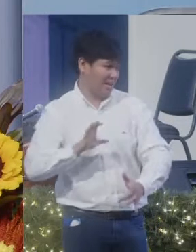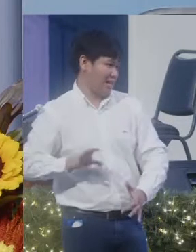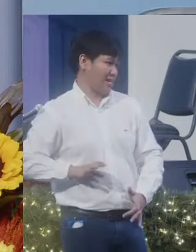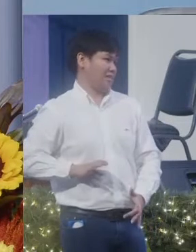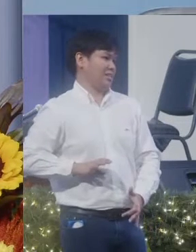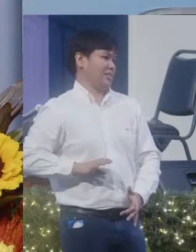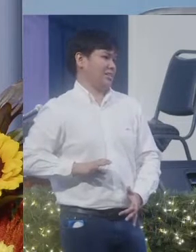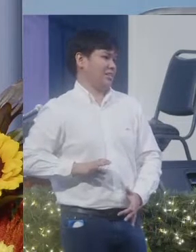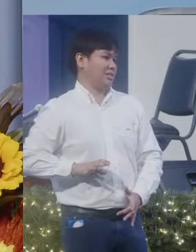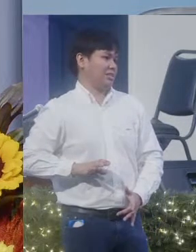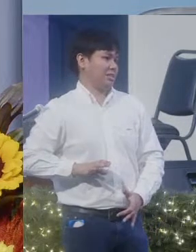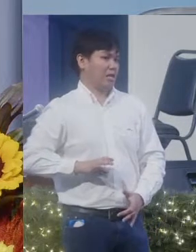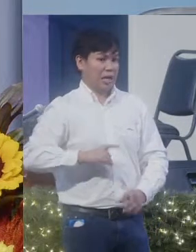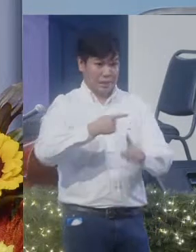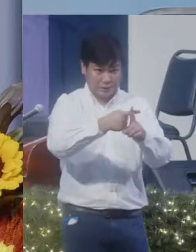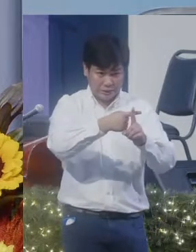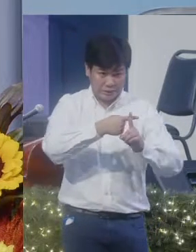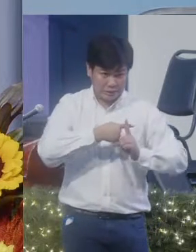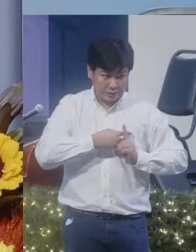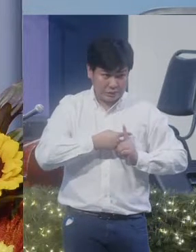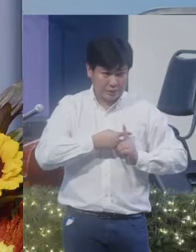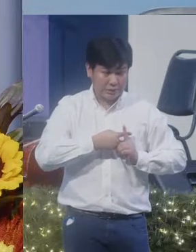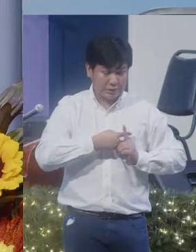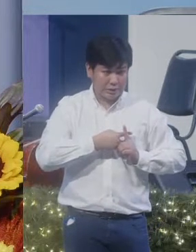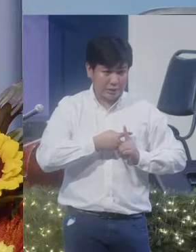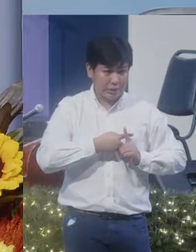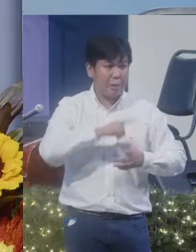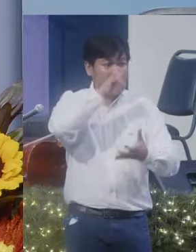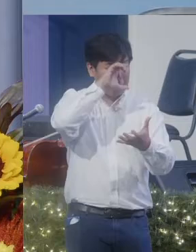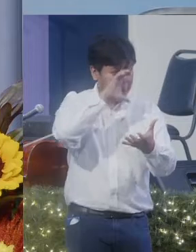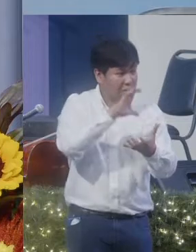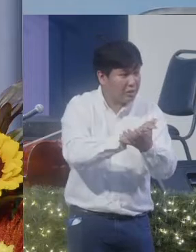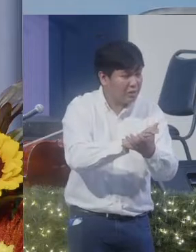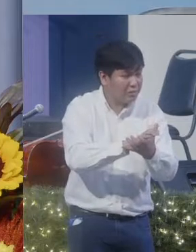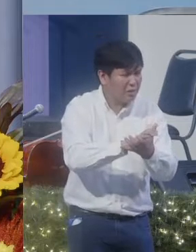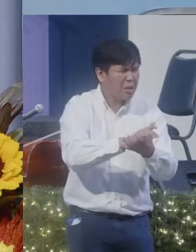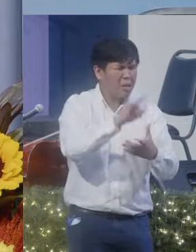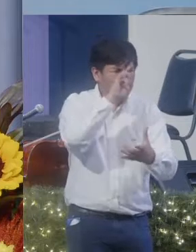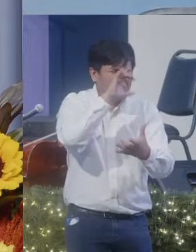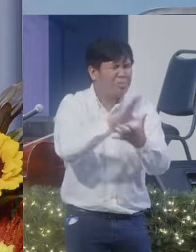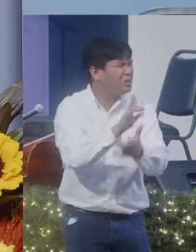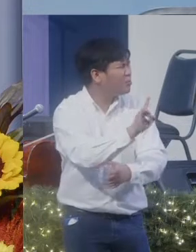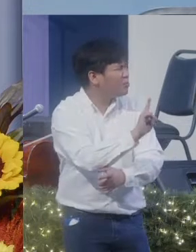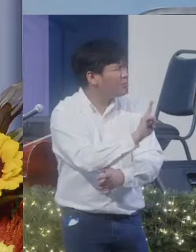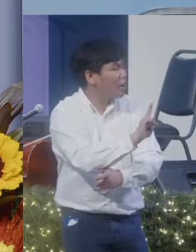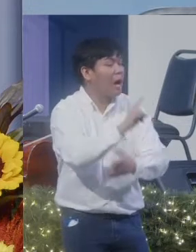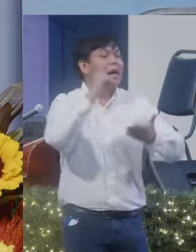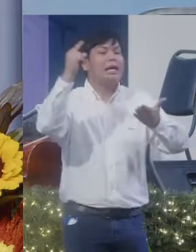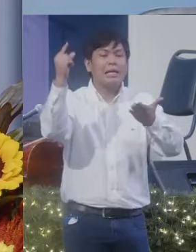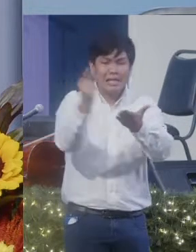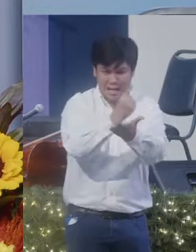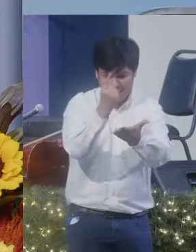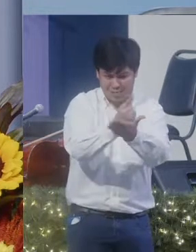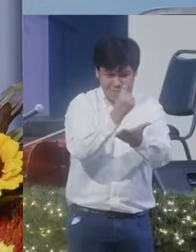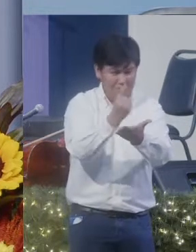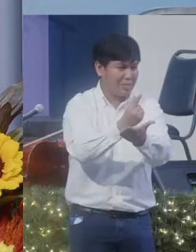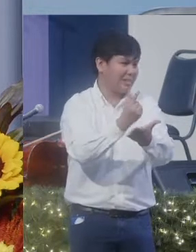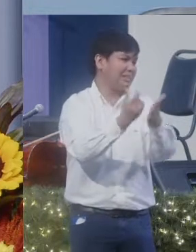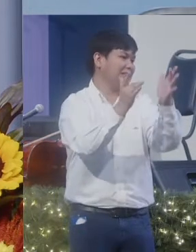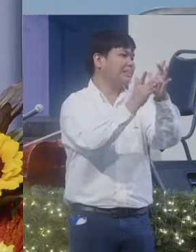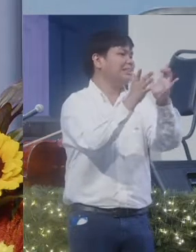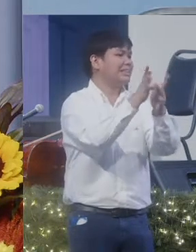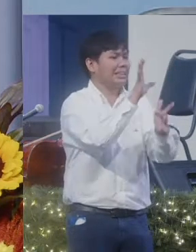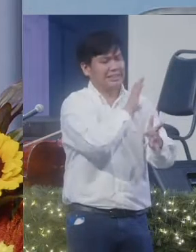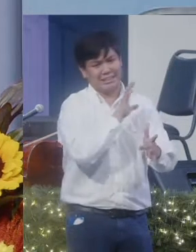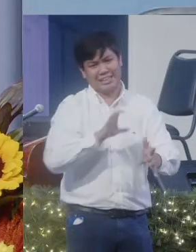of Christ. Mga kapatid, sa kanyang pagbibigay halimbawa, sa kanyang tatawagin alagad,